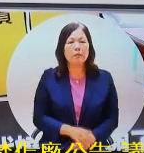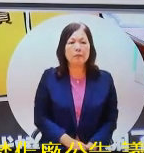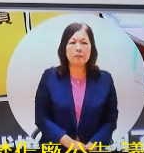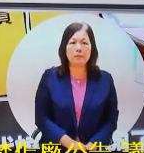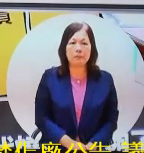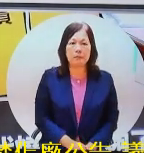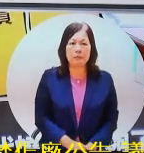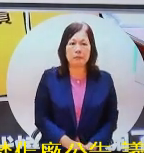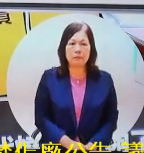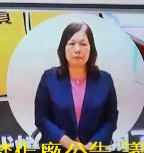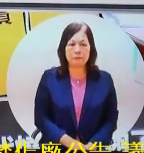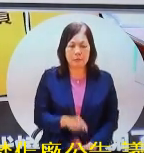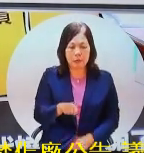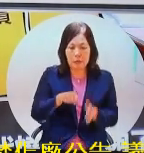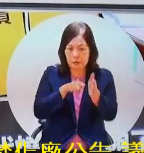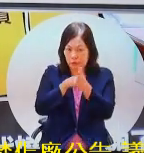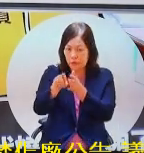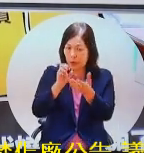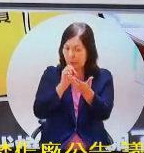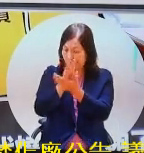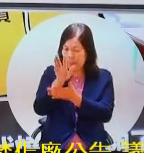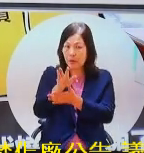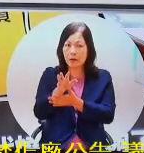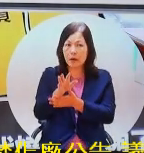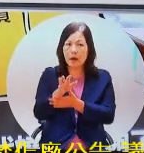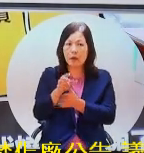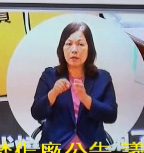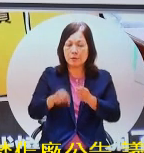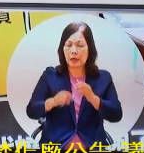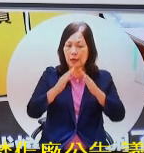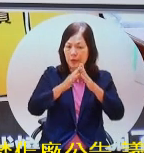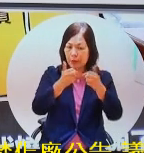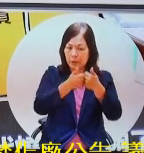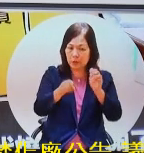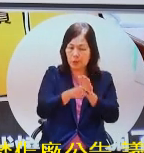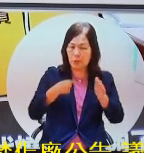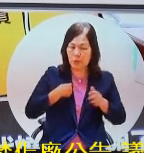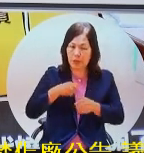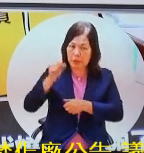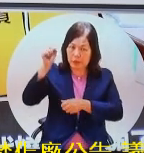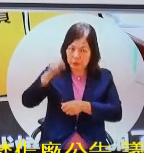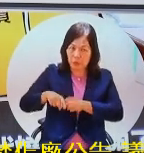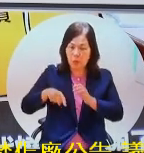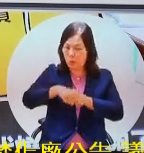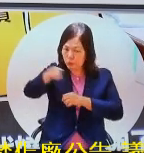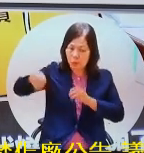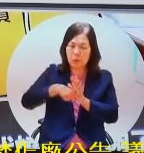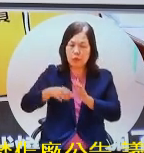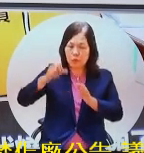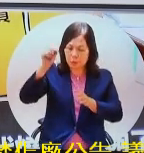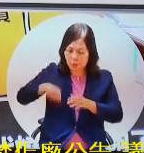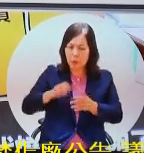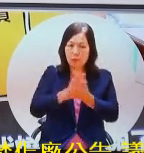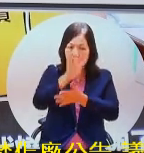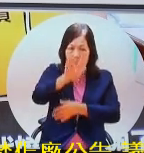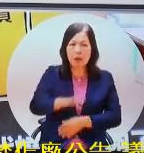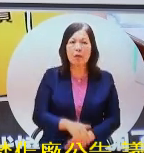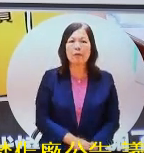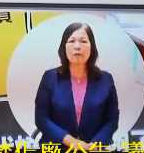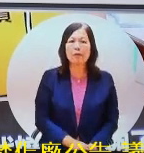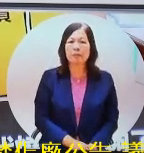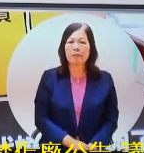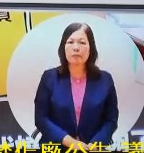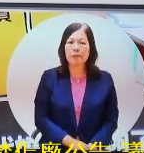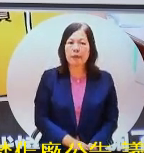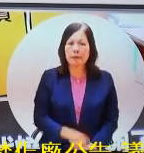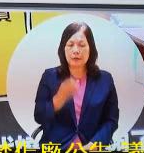这个专案报告必须在议会里面通过我们所有议员的同意之后，才能够继